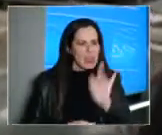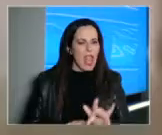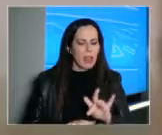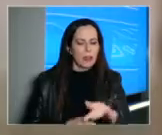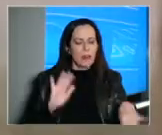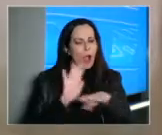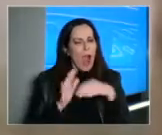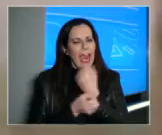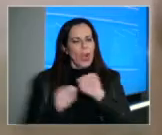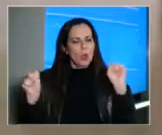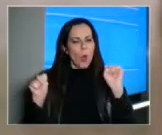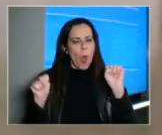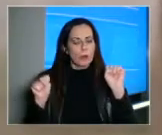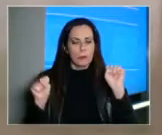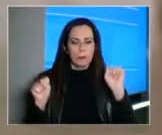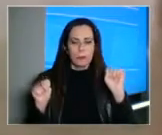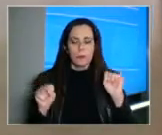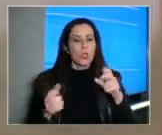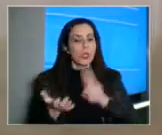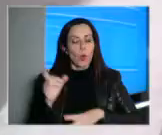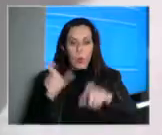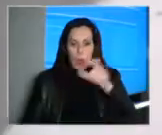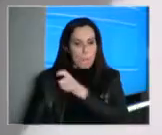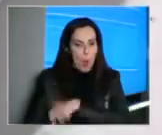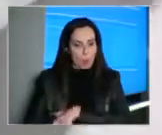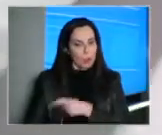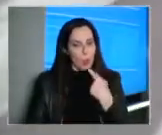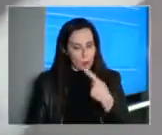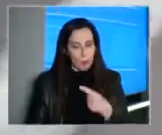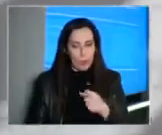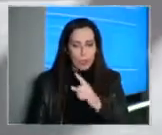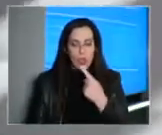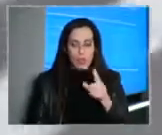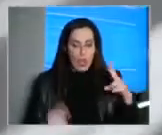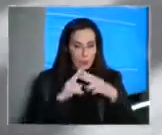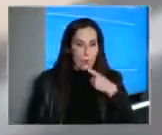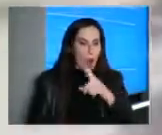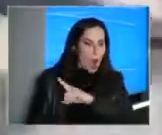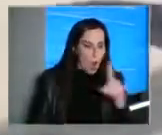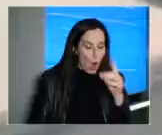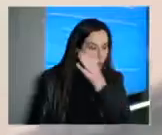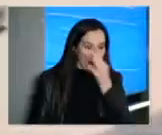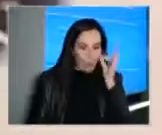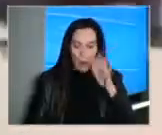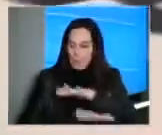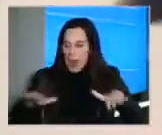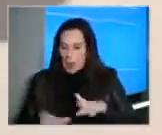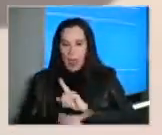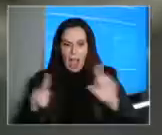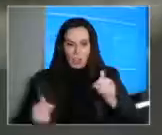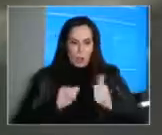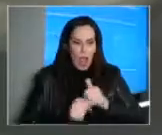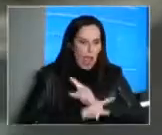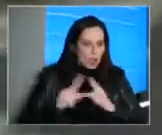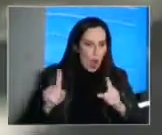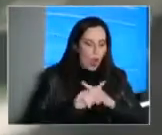עקרון החילוניות ברפובליקה. מועצת זכויות האדם של האום טוענת שהאיסור הצרפתי על הבורקיני בחוף הים, החיג'אב